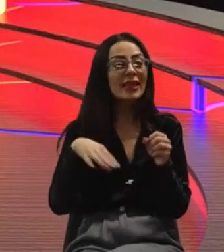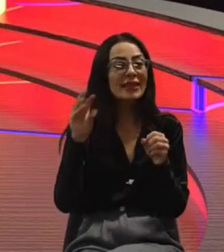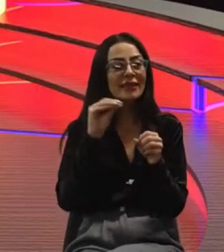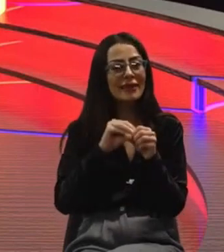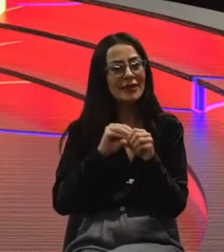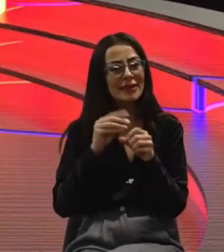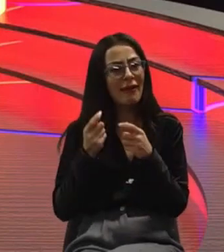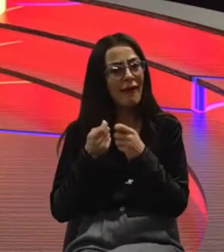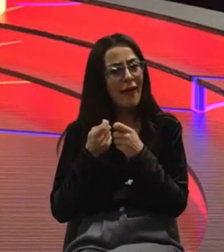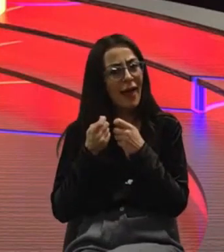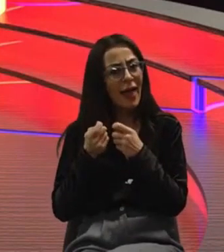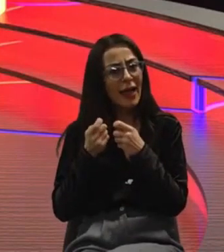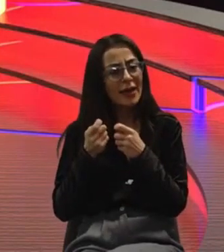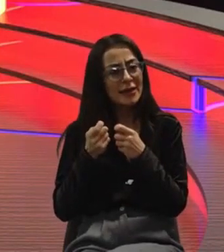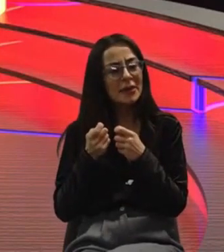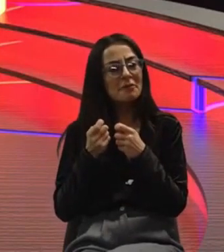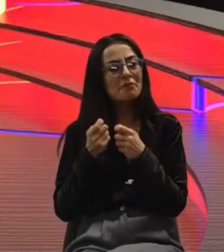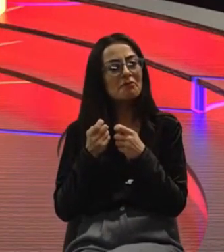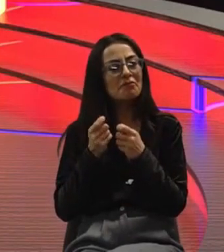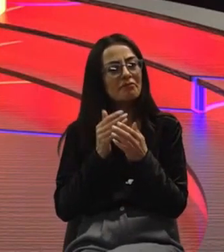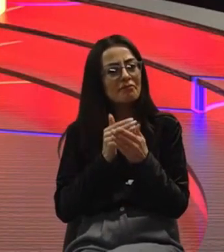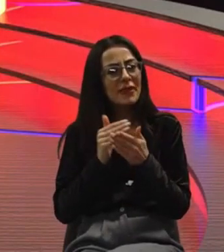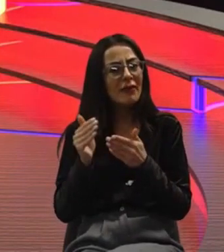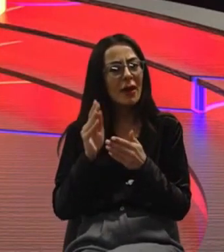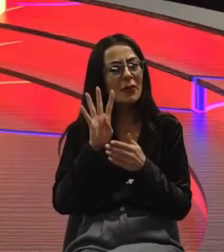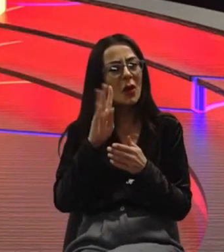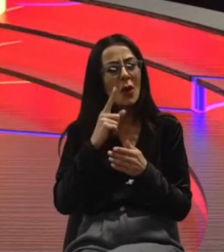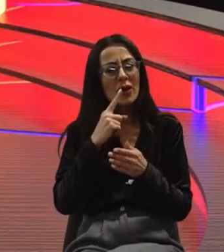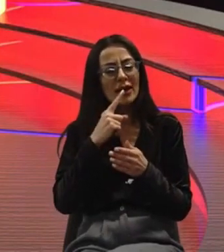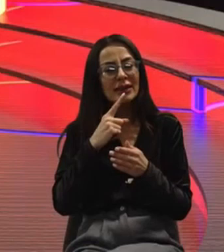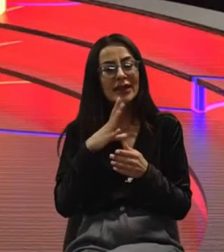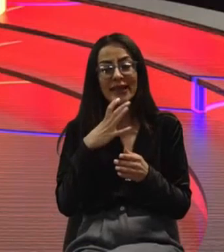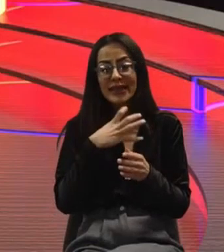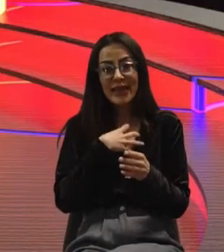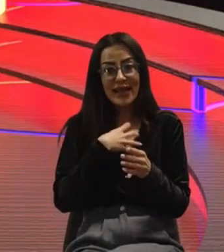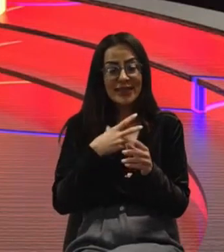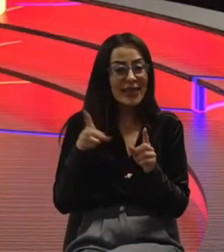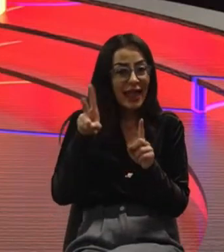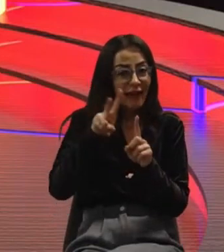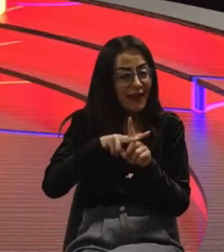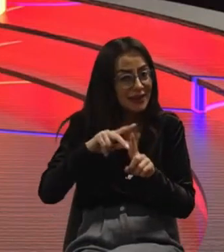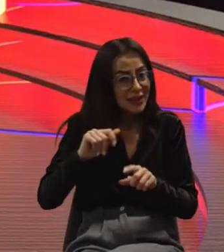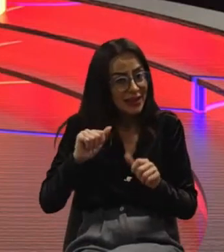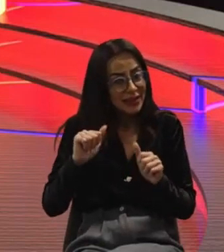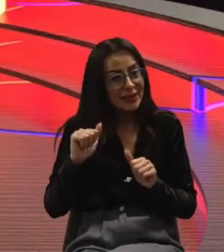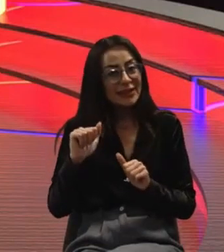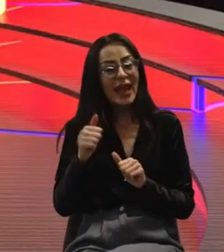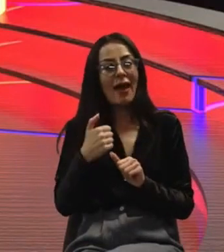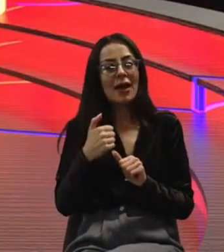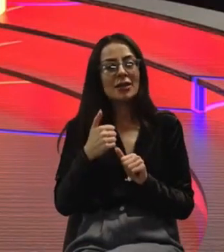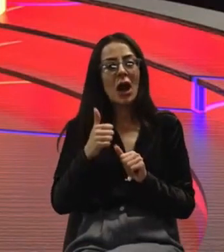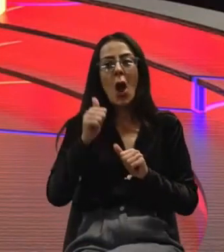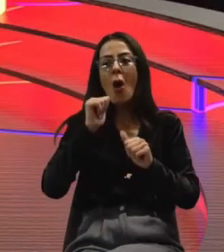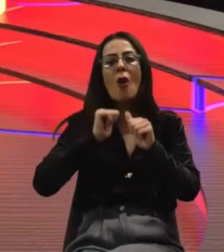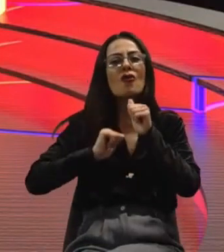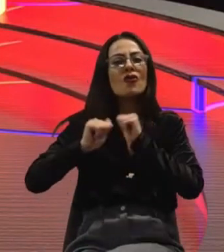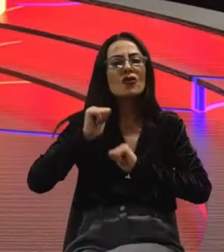eğitim aldığınız süre boyunca aslında kendi yapacağız yatırım üniversite aldığı eğitimden daha kıymetli